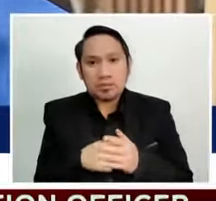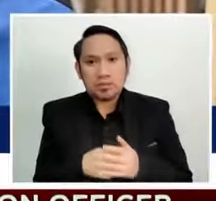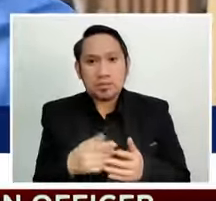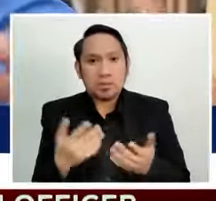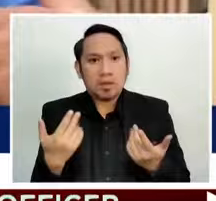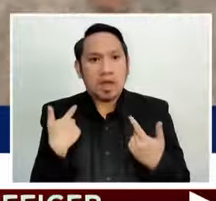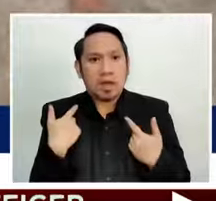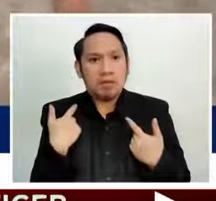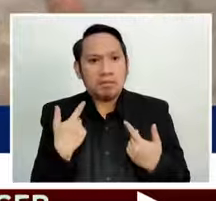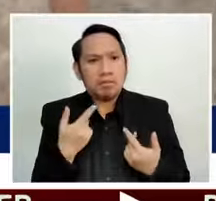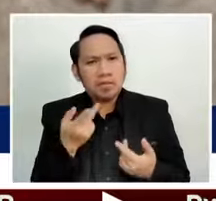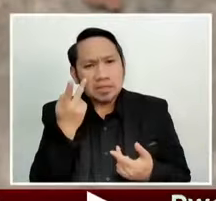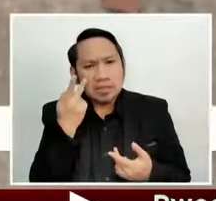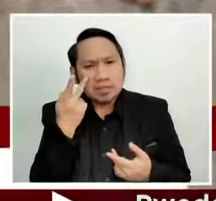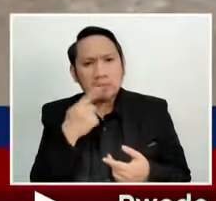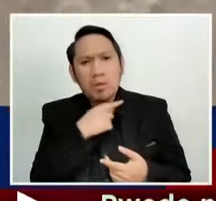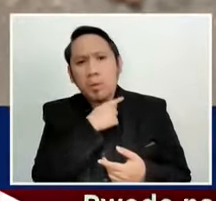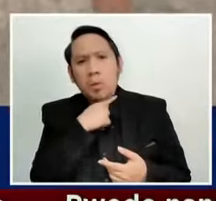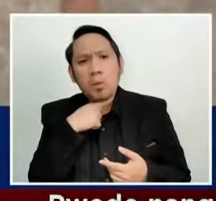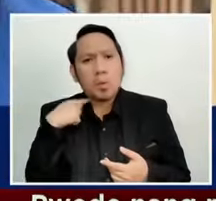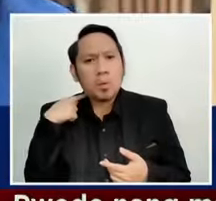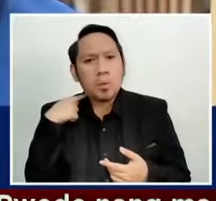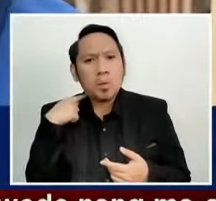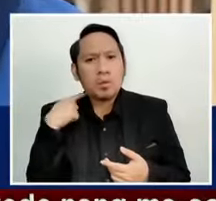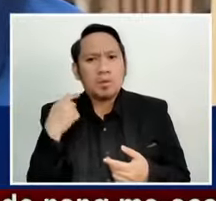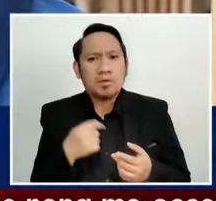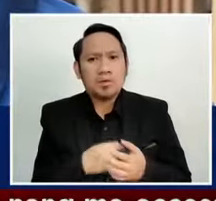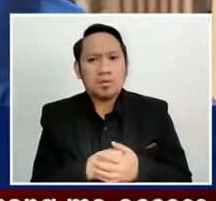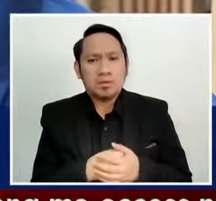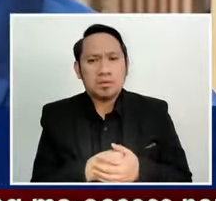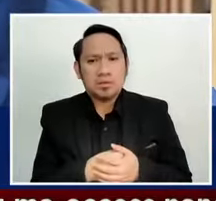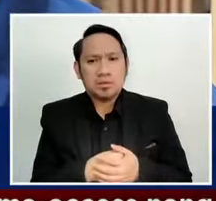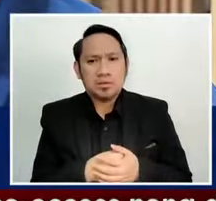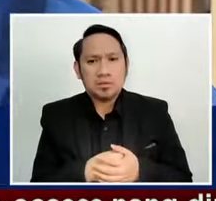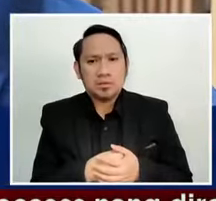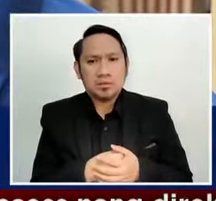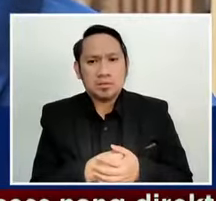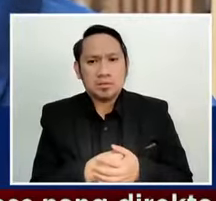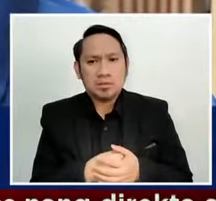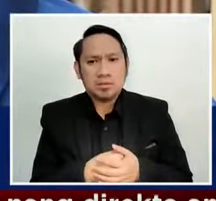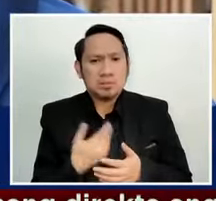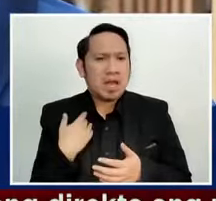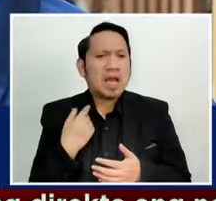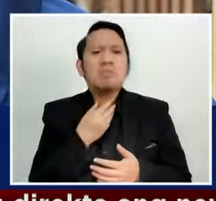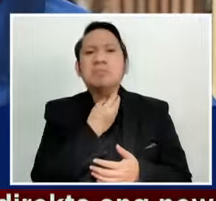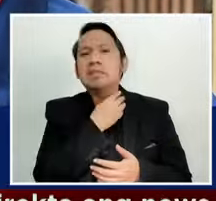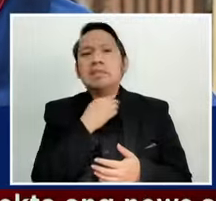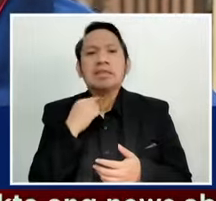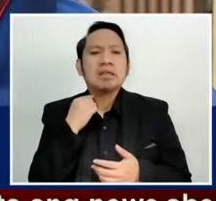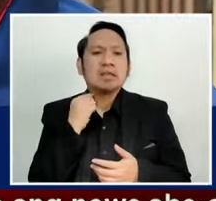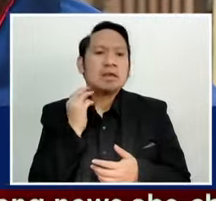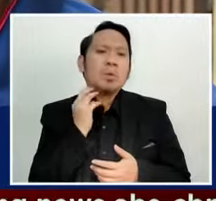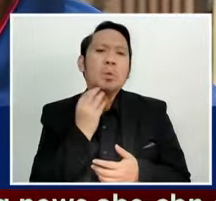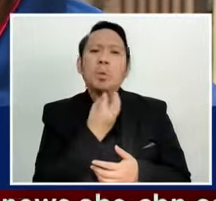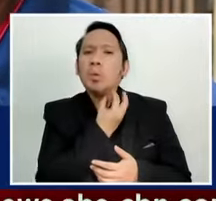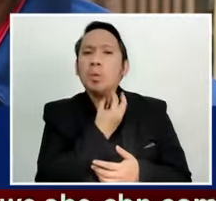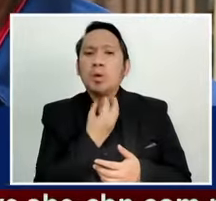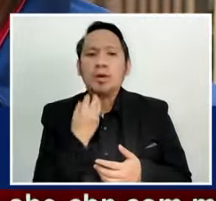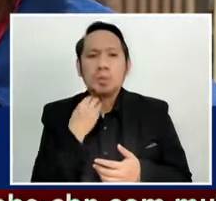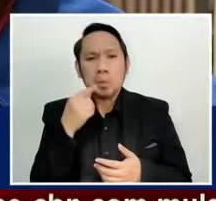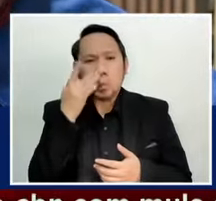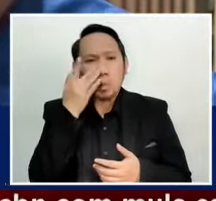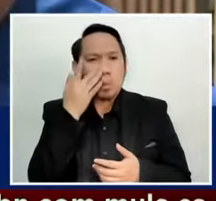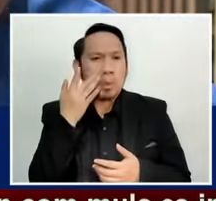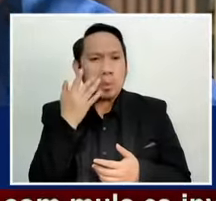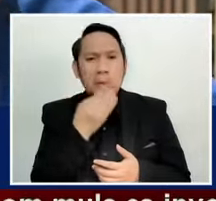siya, parang meron pang marking po ng pasa. Marking po ng pasa. Saan banda? Sa leg po. Okay, tapos ano pang napansin niyo ulit?